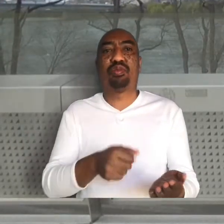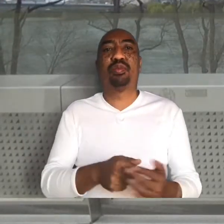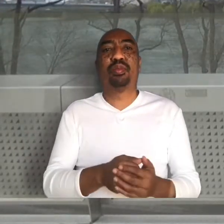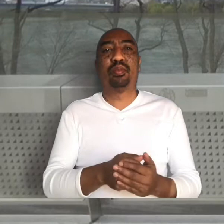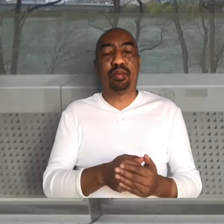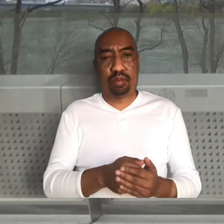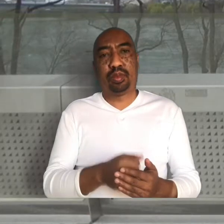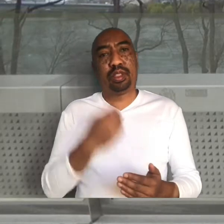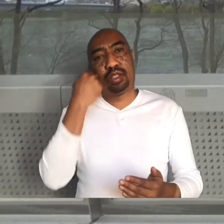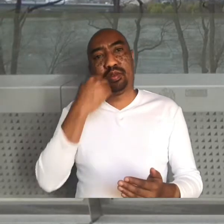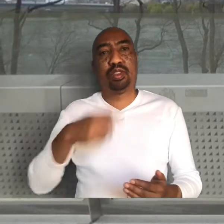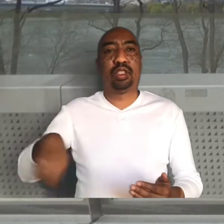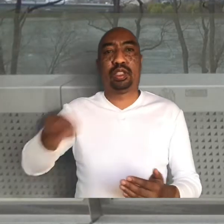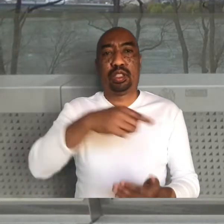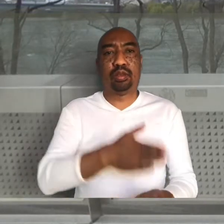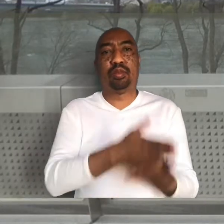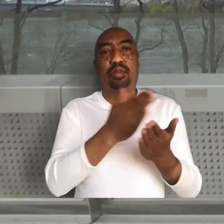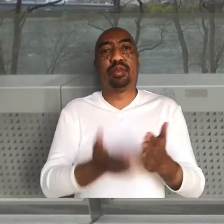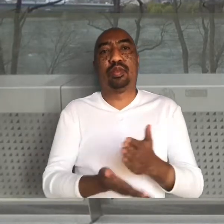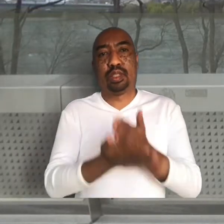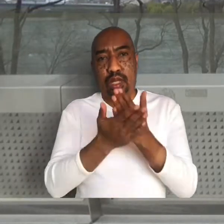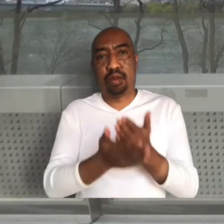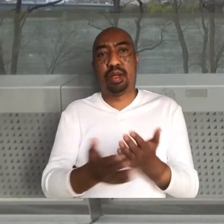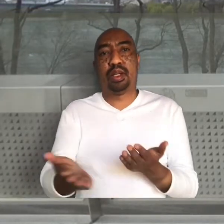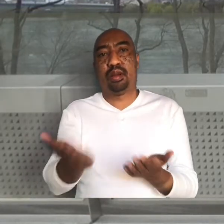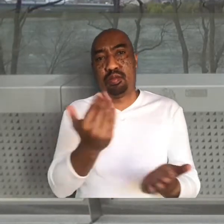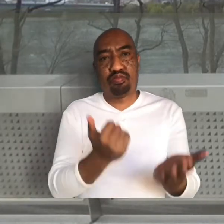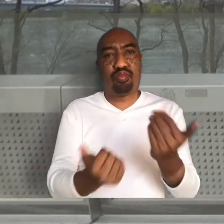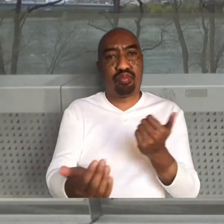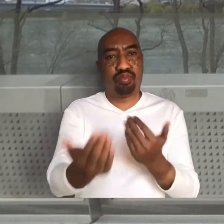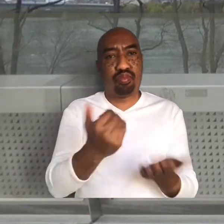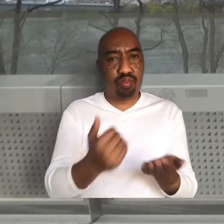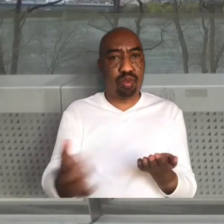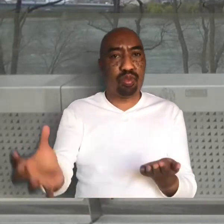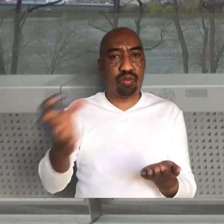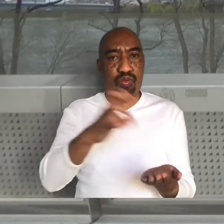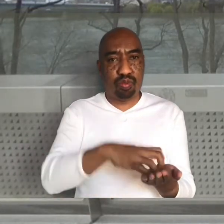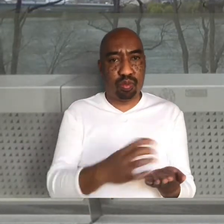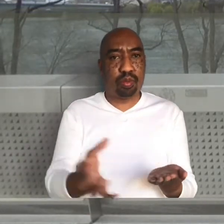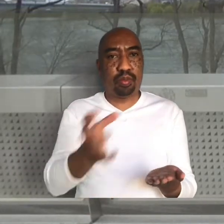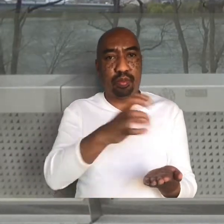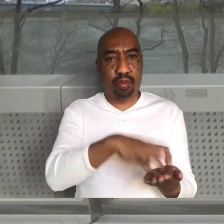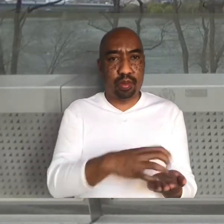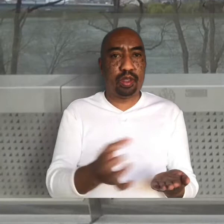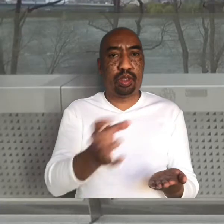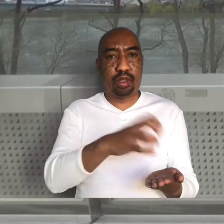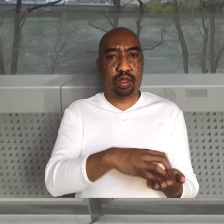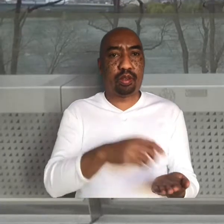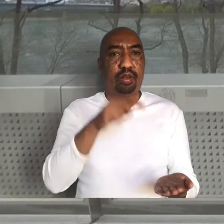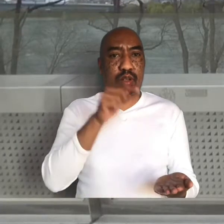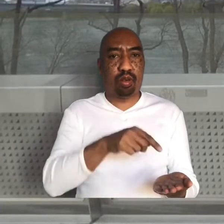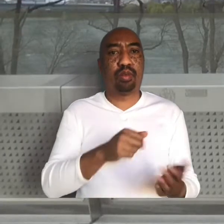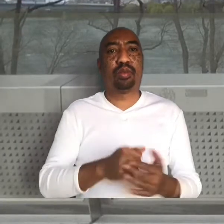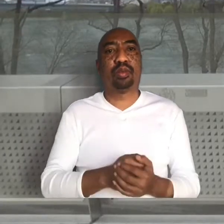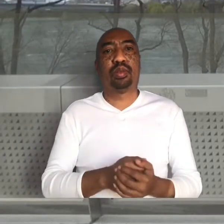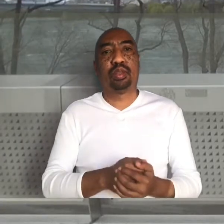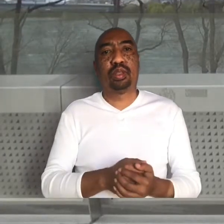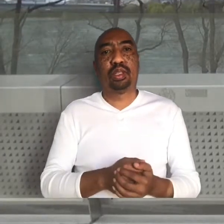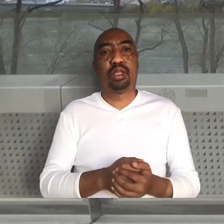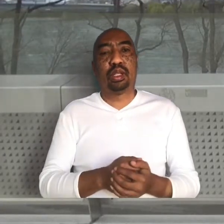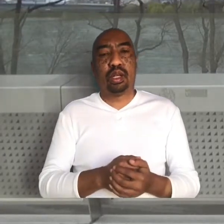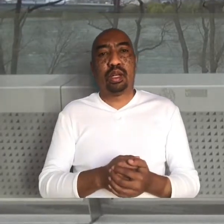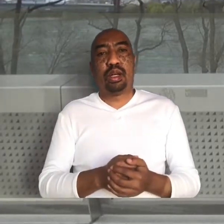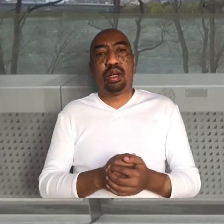alalan'ny Google Map, dia io ifandrombonantsika tanana mba manangona andreo mba ho donné afaka anaovana an'ilay application. Zany